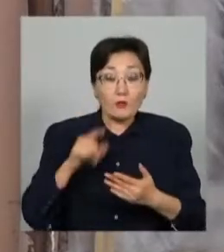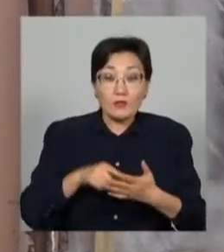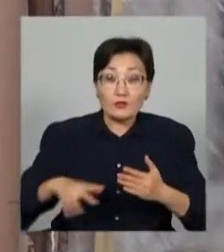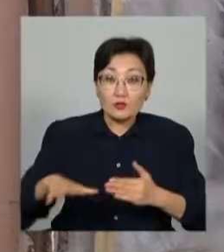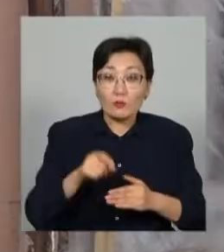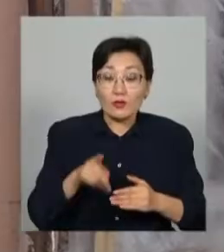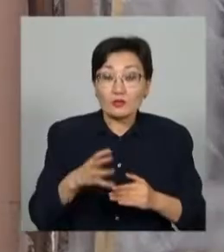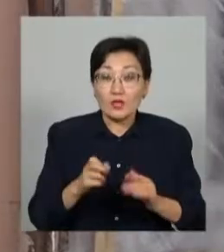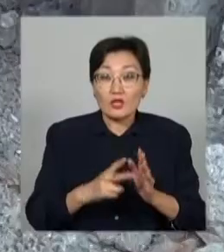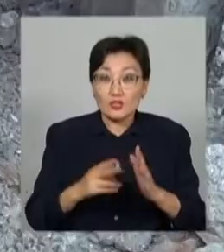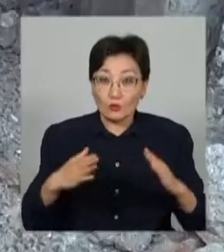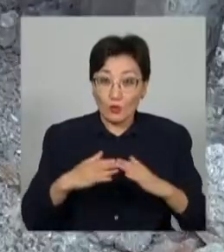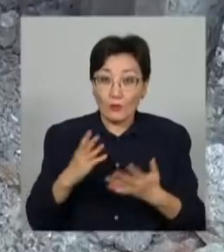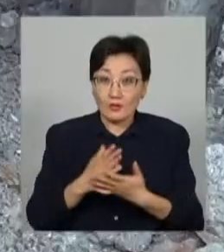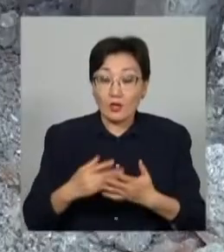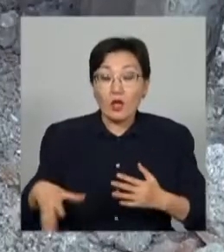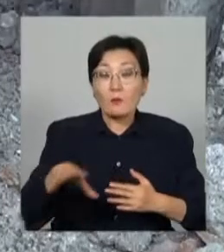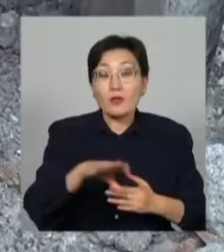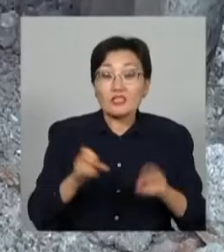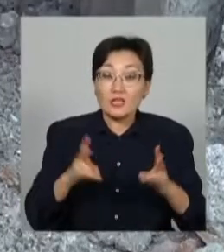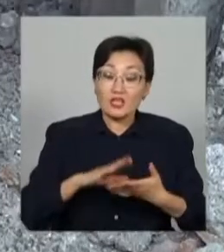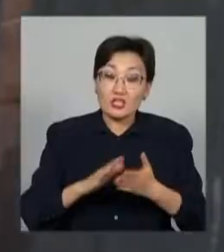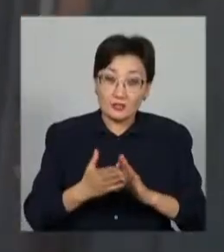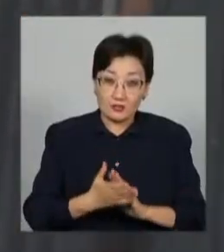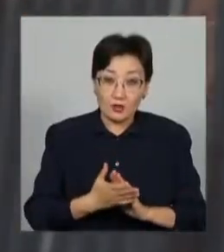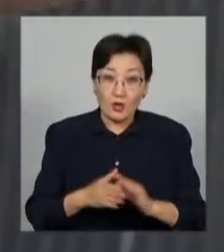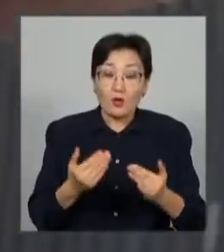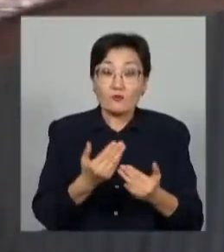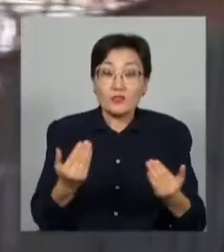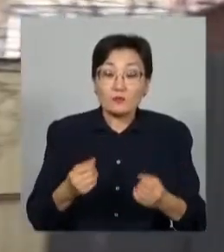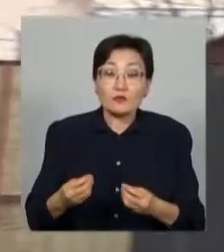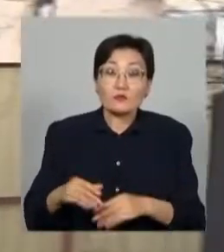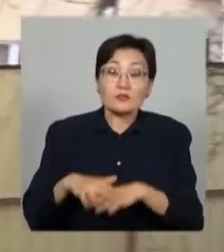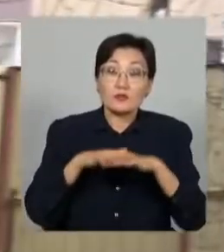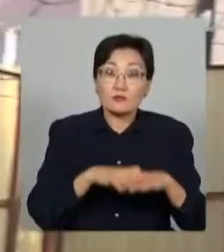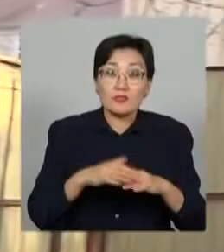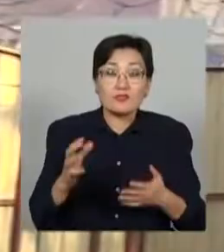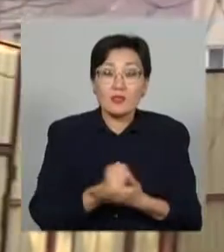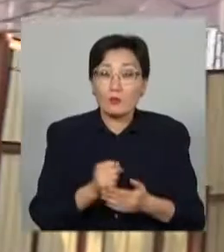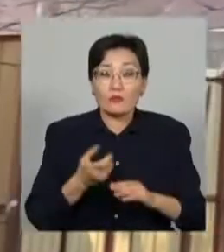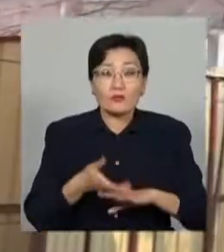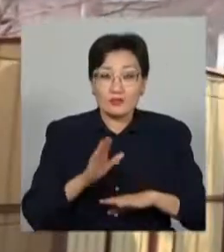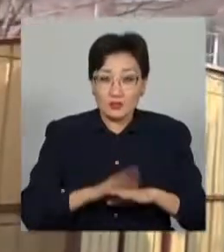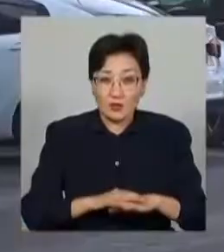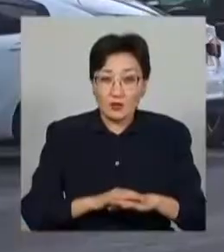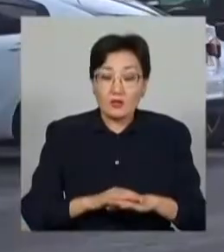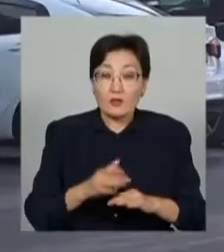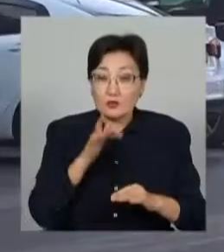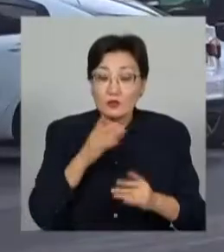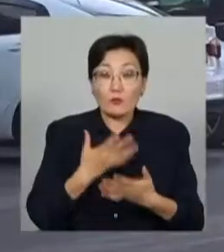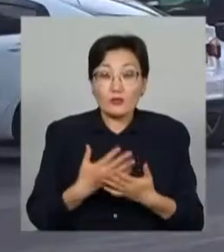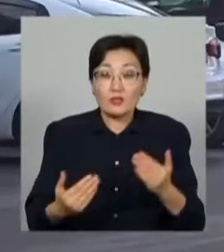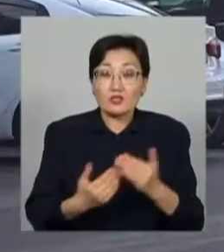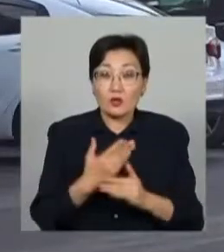осындай 1407 үй бар. Олардың барлығы апатты жағдайда. Ал оларға инвестор тарту оңай емес. Бұл уақыт еншісіндегі шаруа. Жаңа